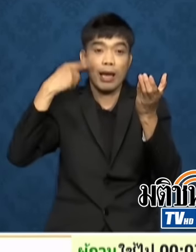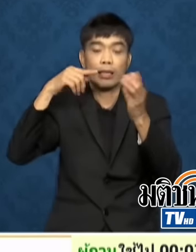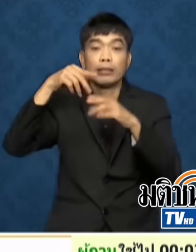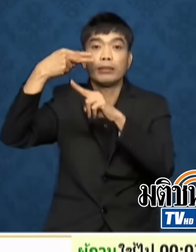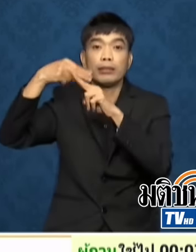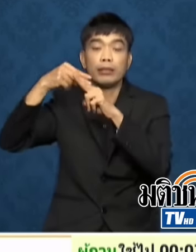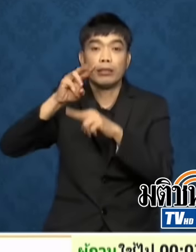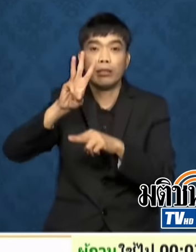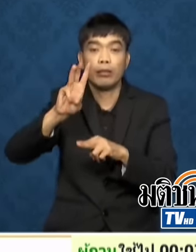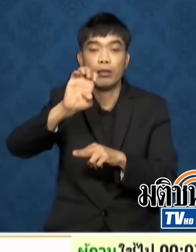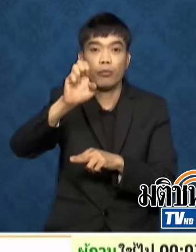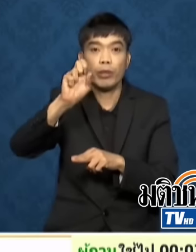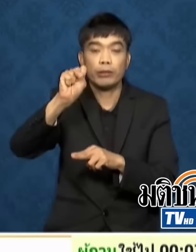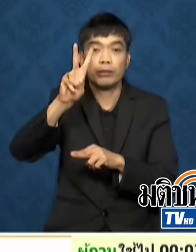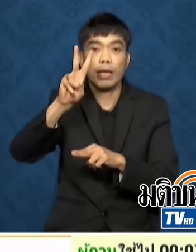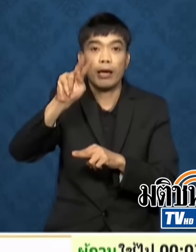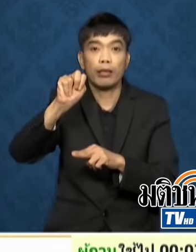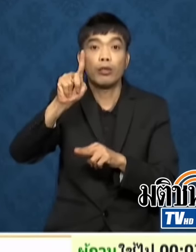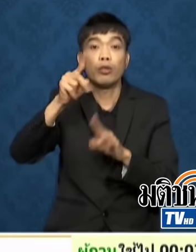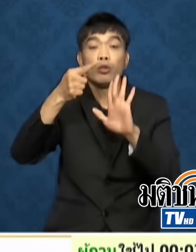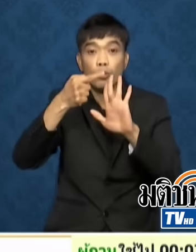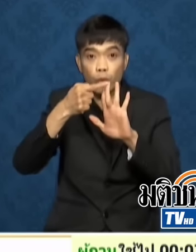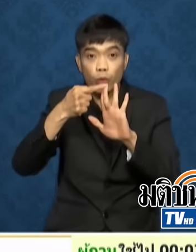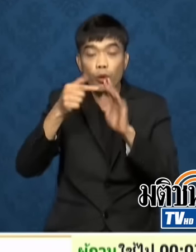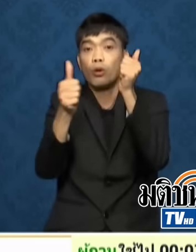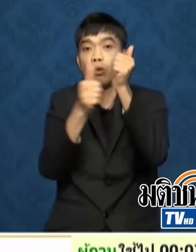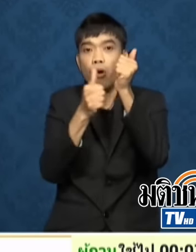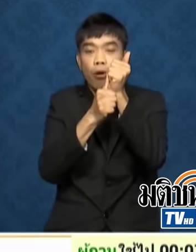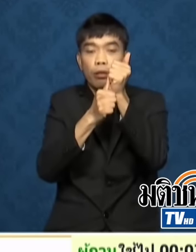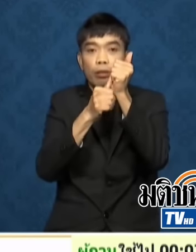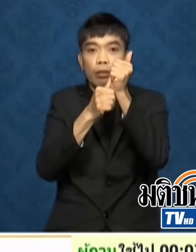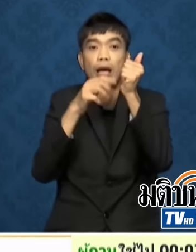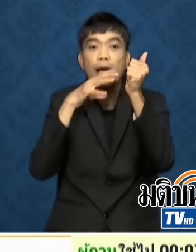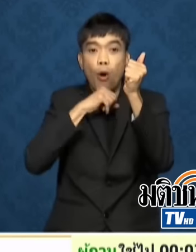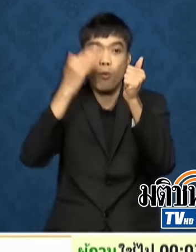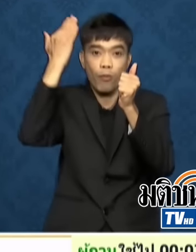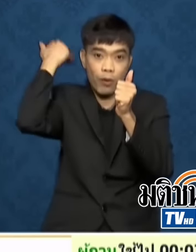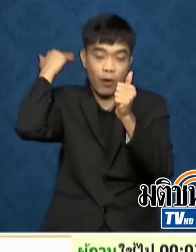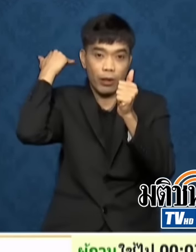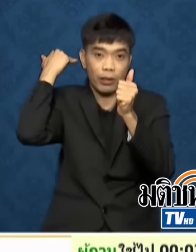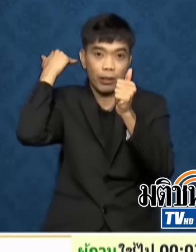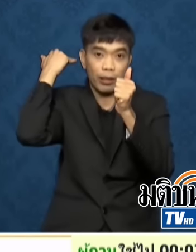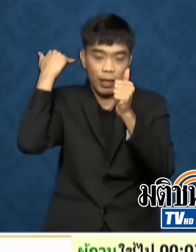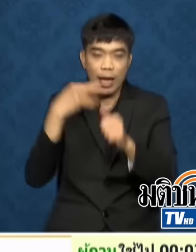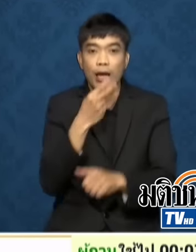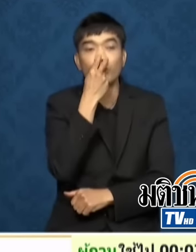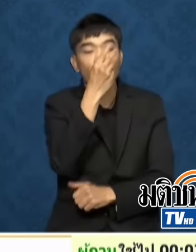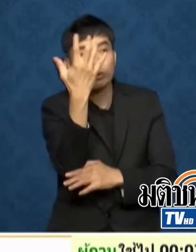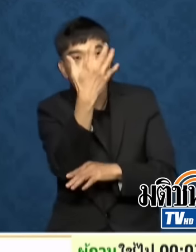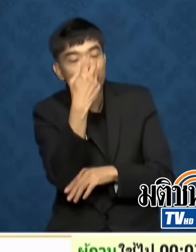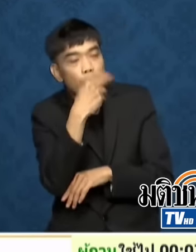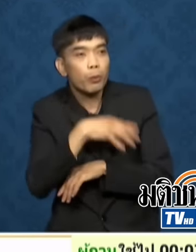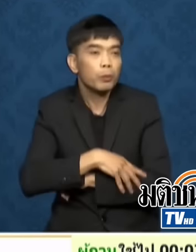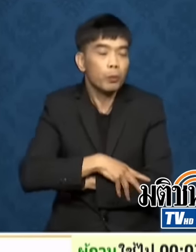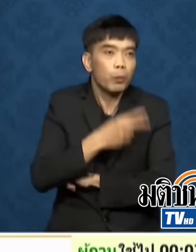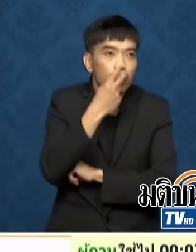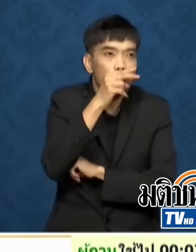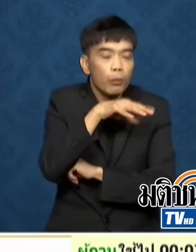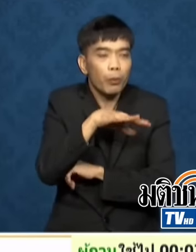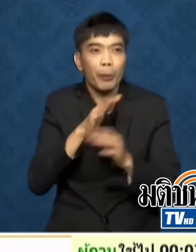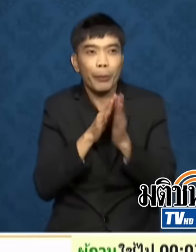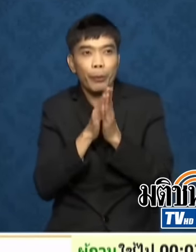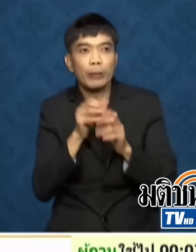ณุเครืองามรองนายกพวกเราก็ดูทางทีวีเหมือนกันดูพร้อมเอา